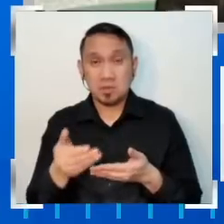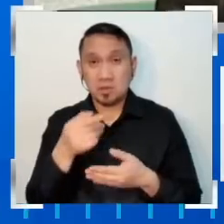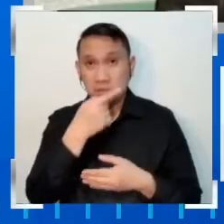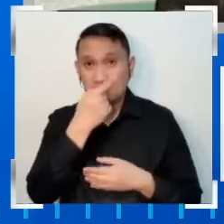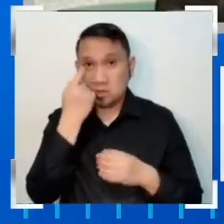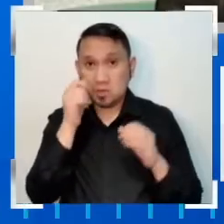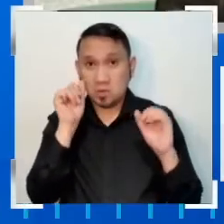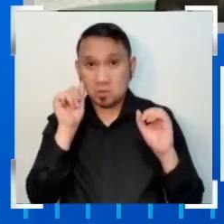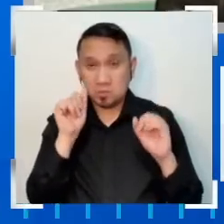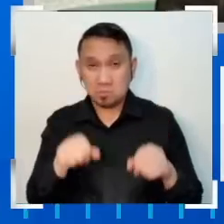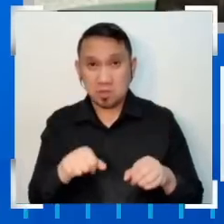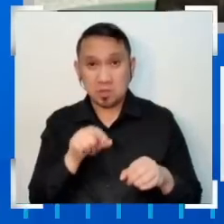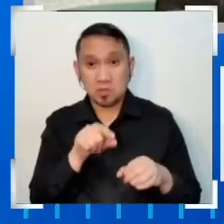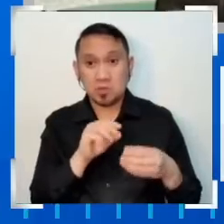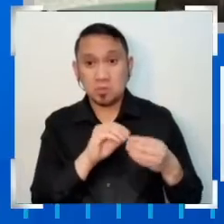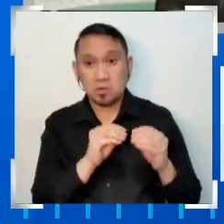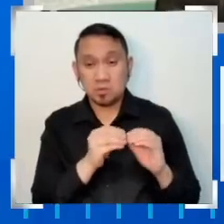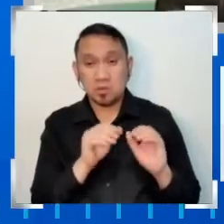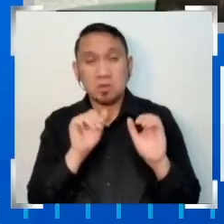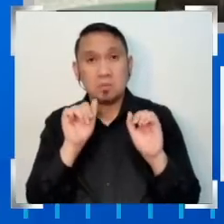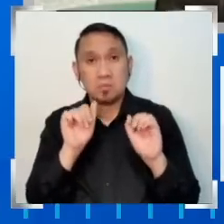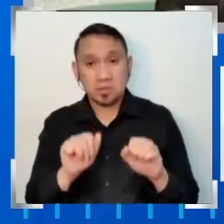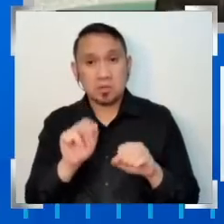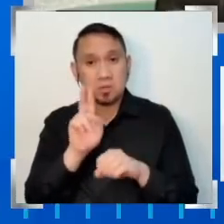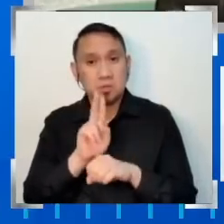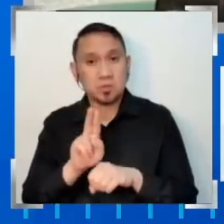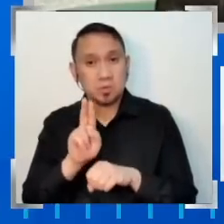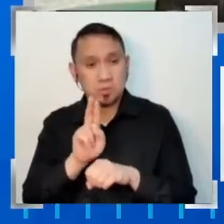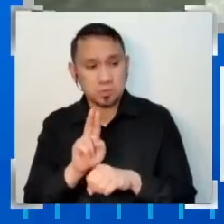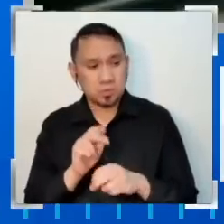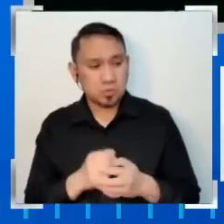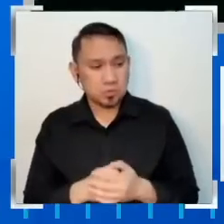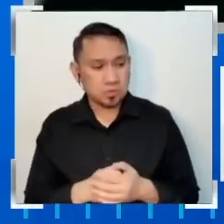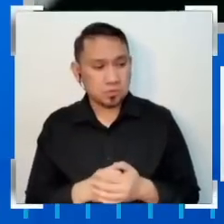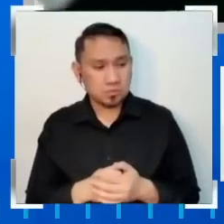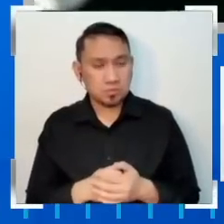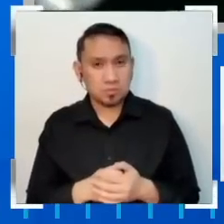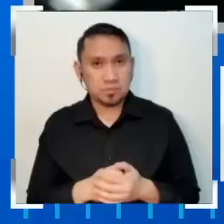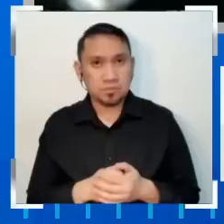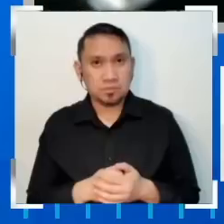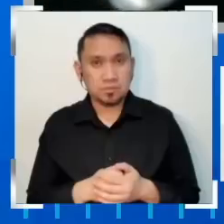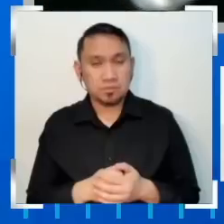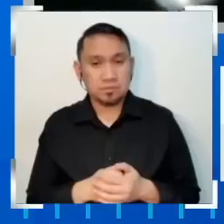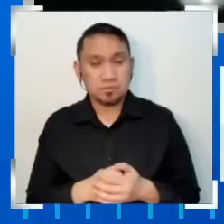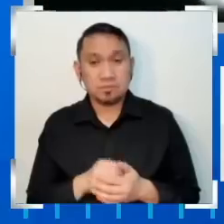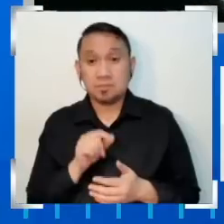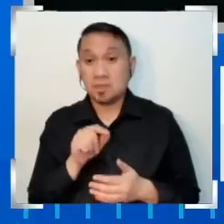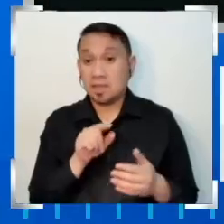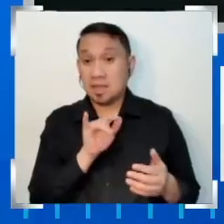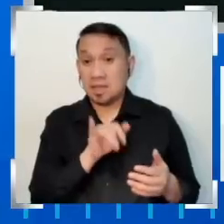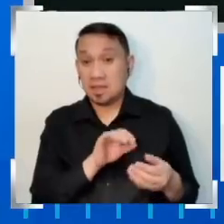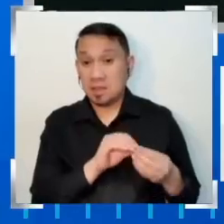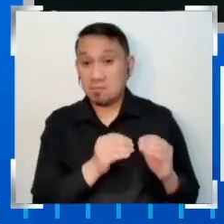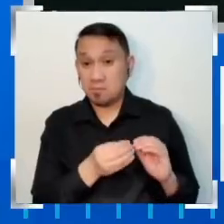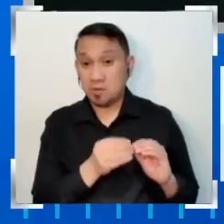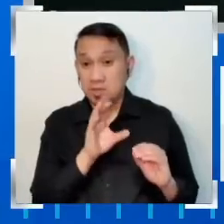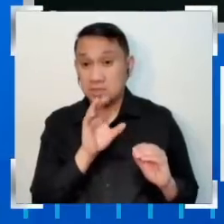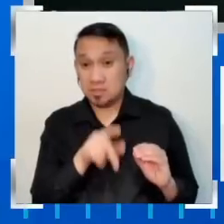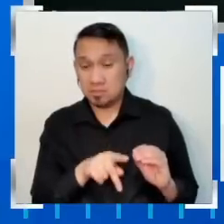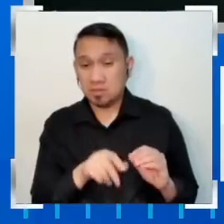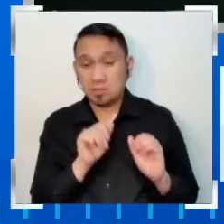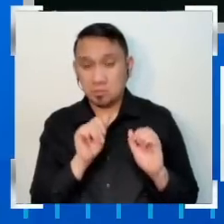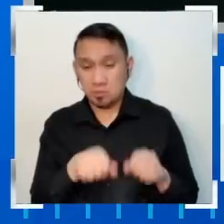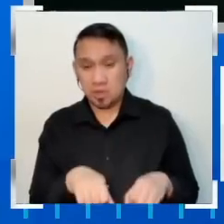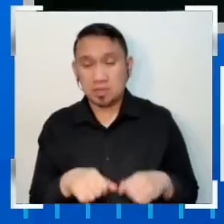numbers na pwede mong gamitin na potential victims. Ang mga numero pwede raw gamitin sa love scam,